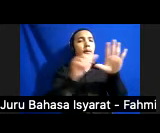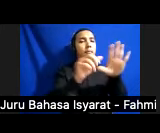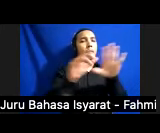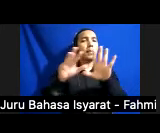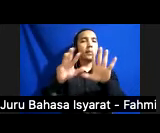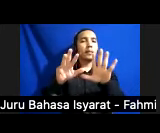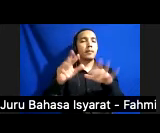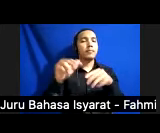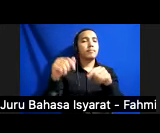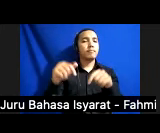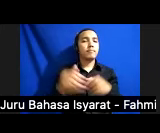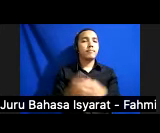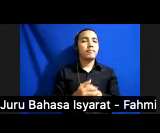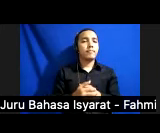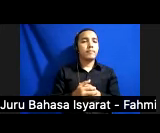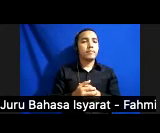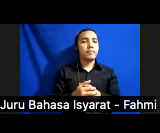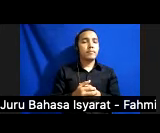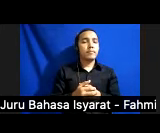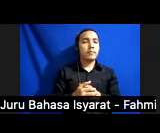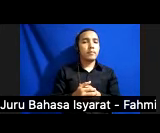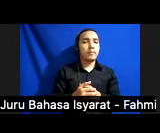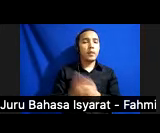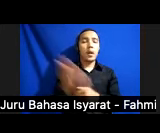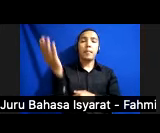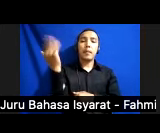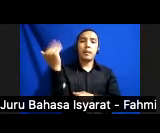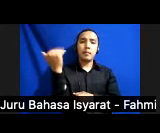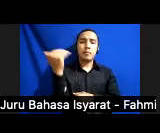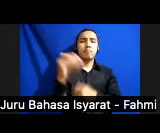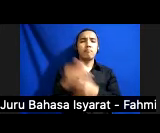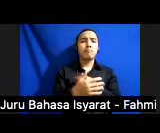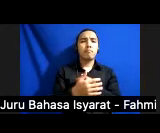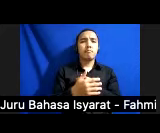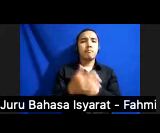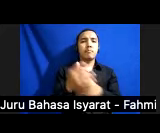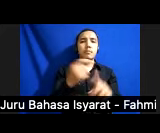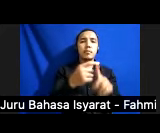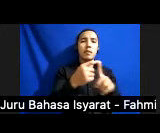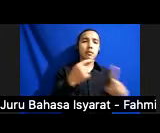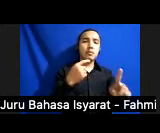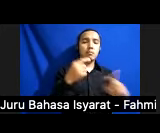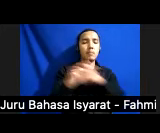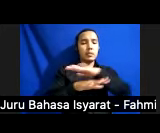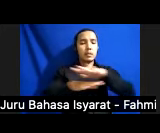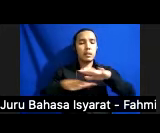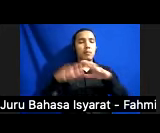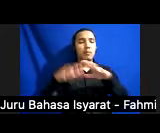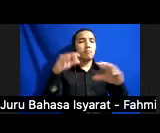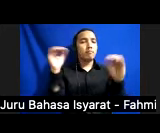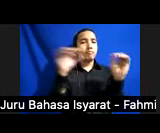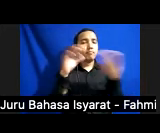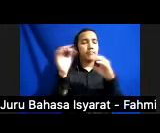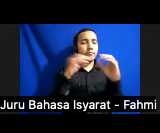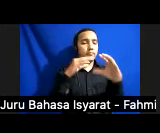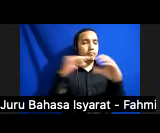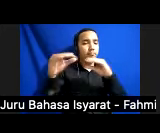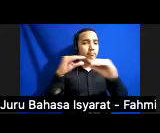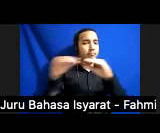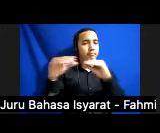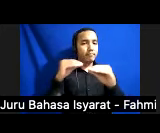Pembentukan komite kemarin itu berdasarkan musyawarah, ya dia terbentuk komite yang terlibat berupa 6 RT